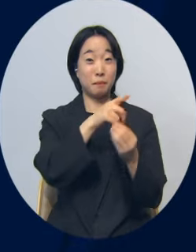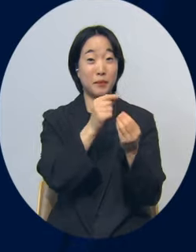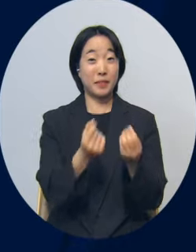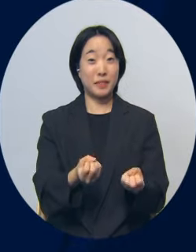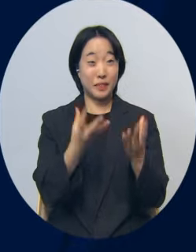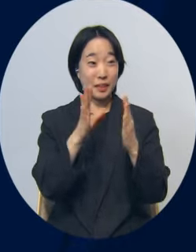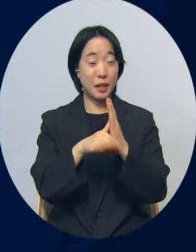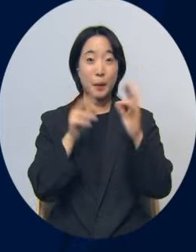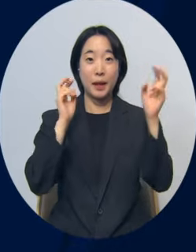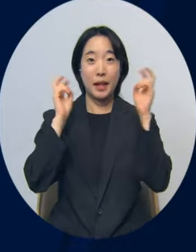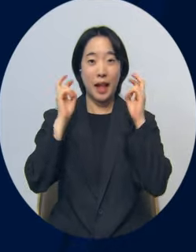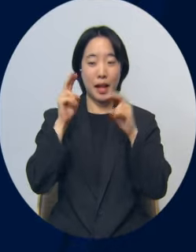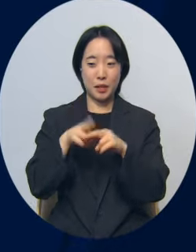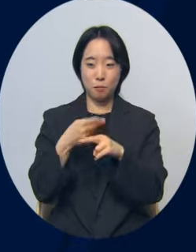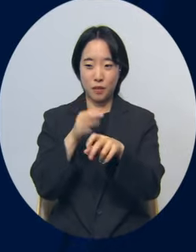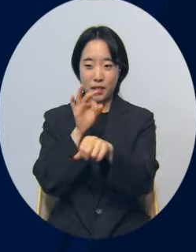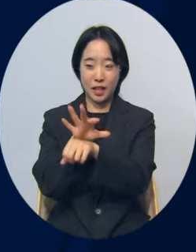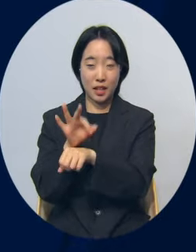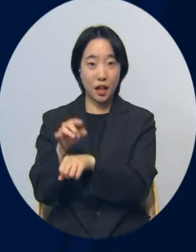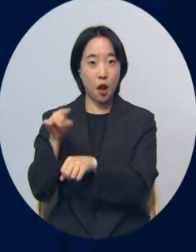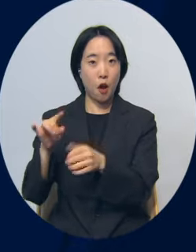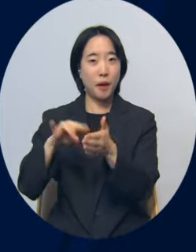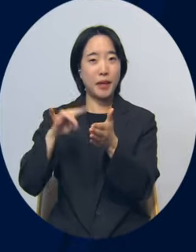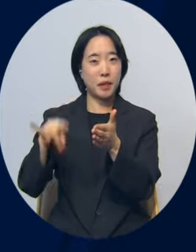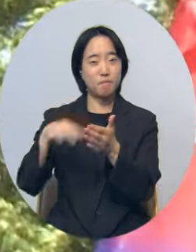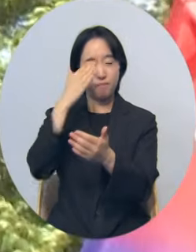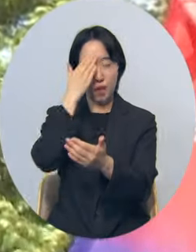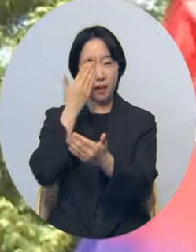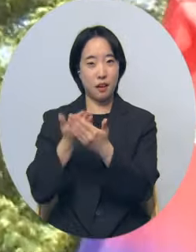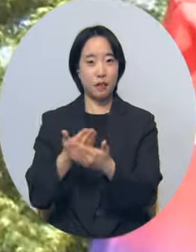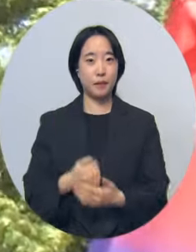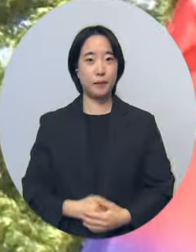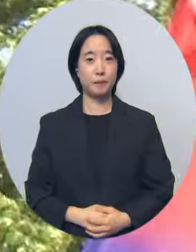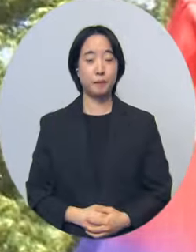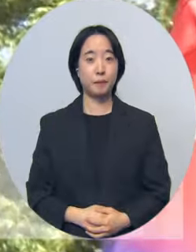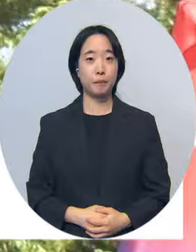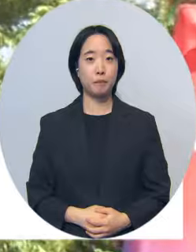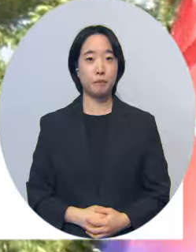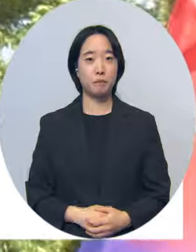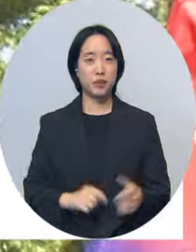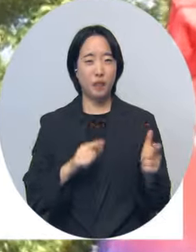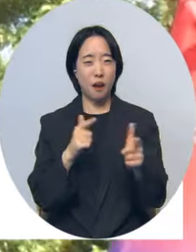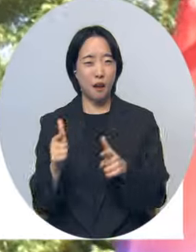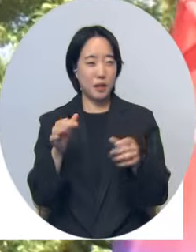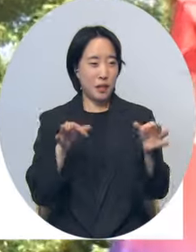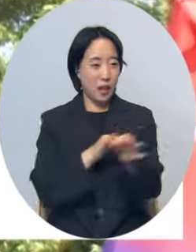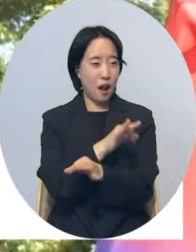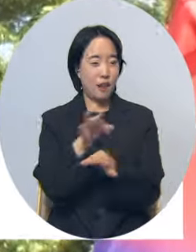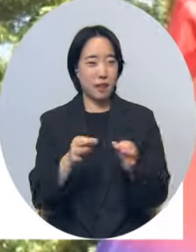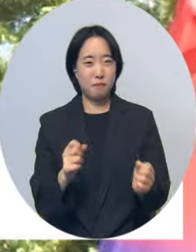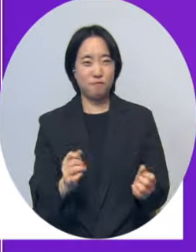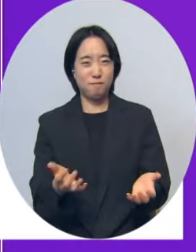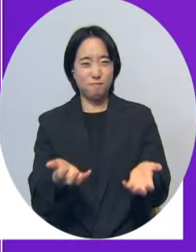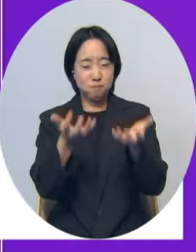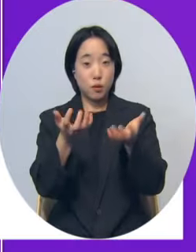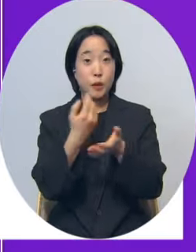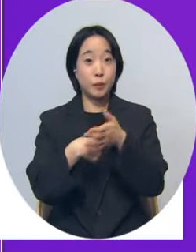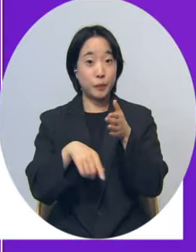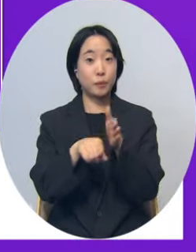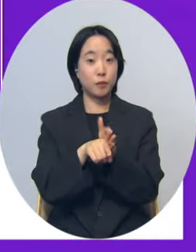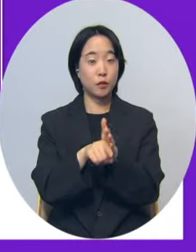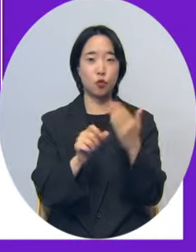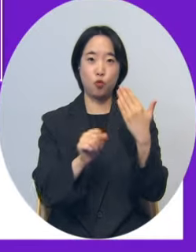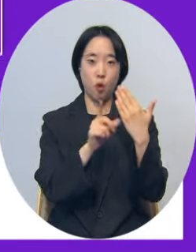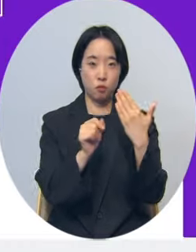구매한 재화에 대해선 부가세를 매기지 않습니다. 소비 분위기 조성을 위해 9월 동행축제, 11월